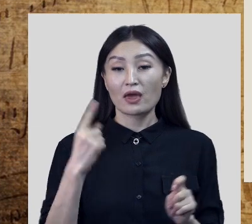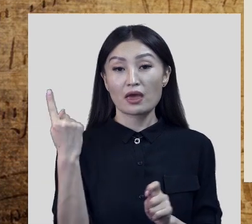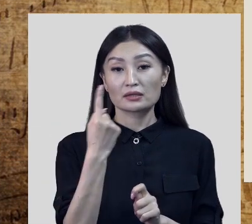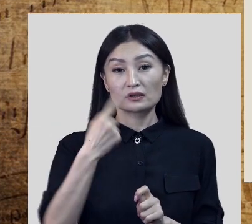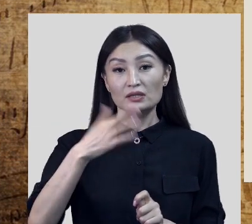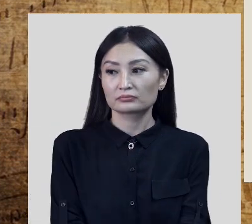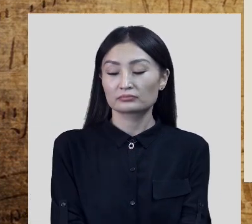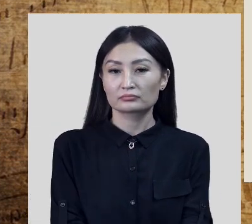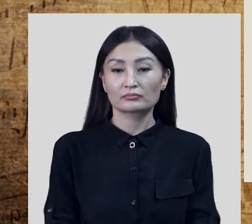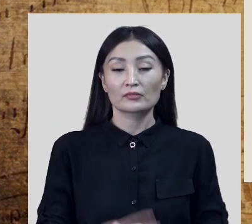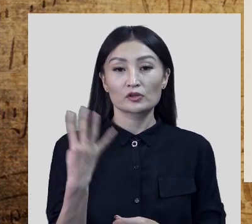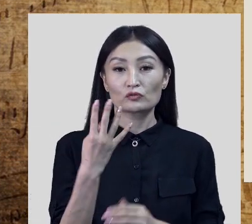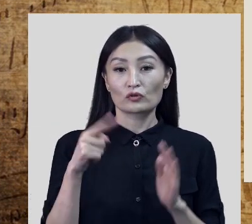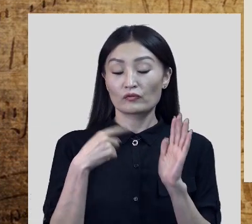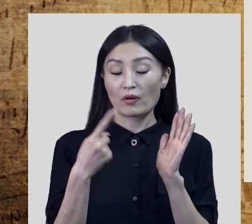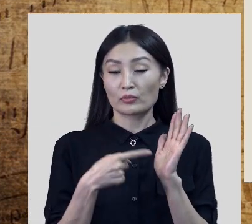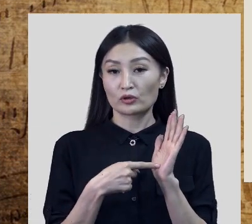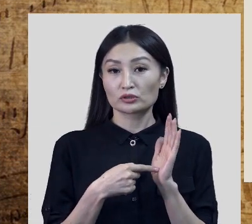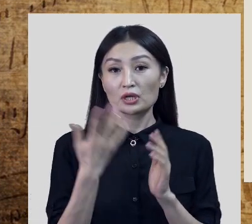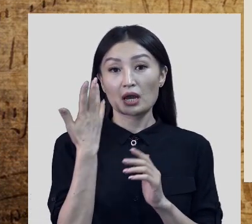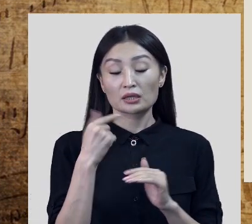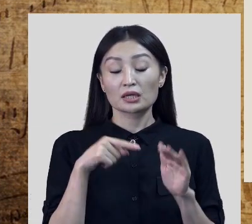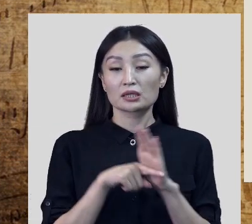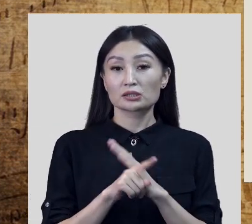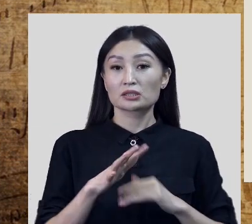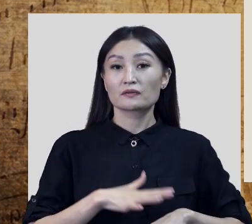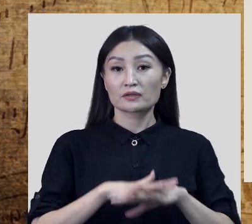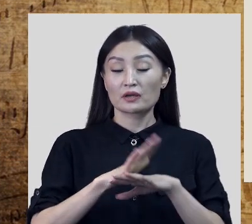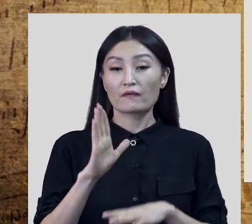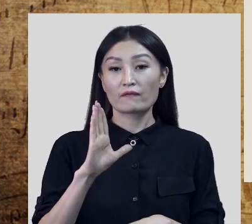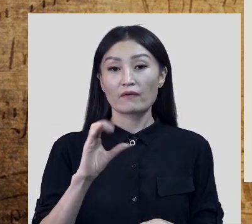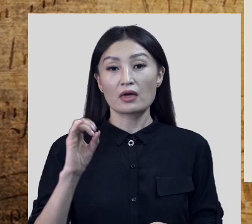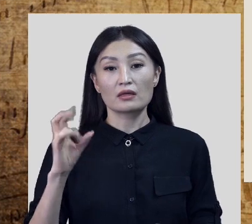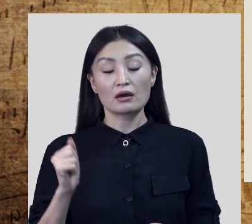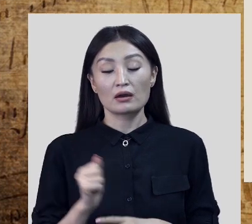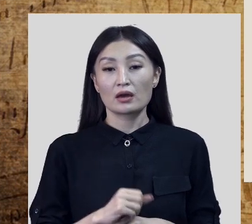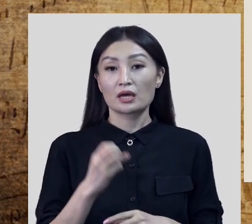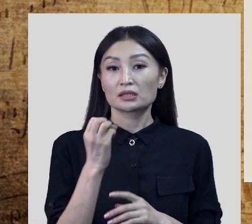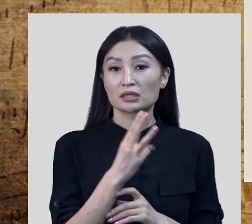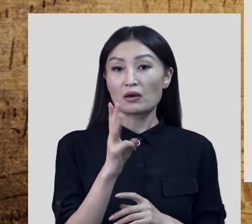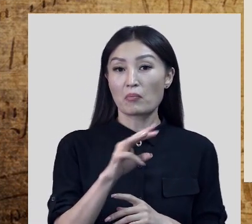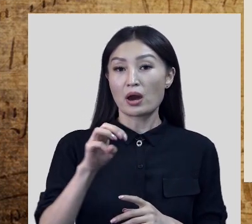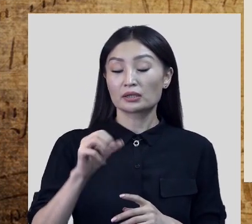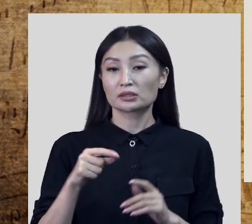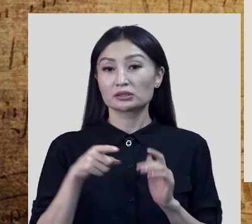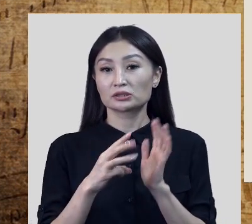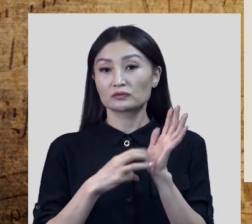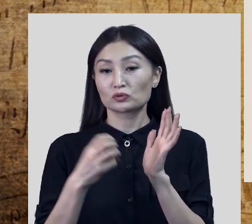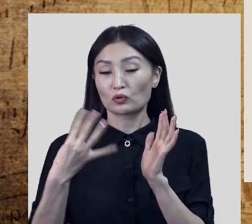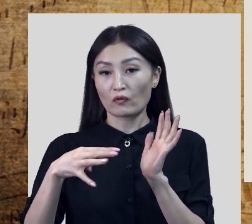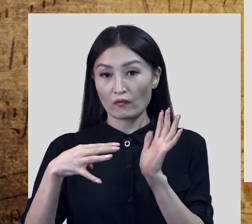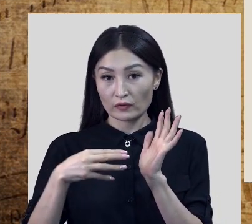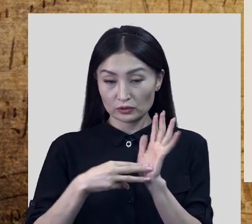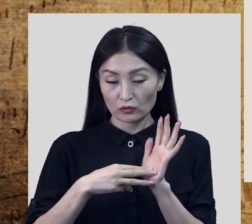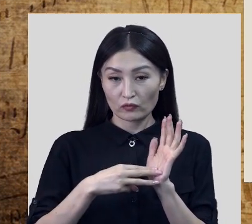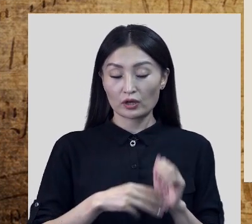государства четвертый вопрос когда началось восстание в вене 13 марта 1848